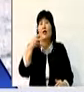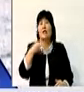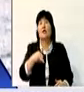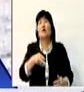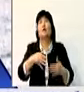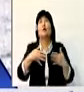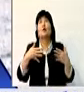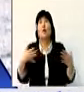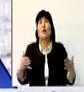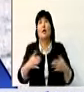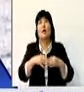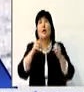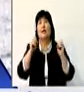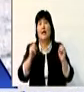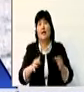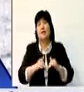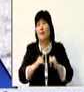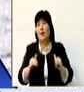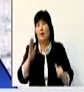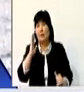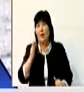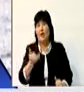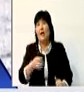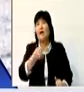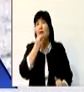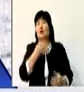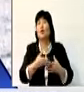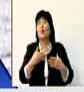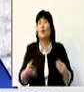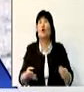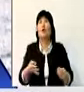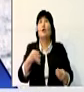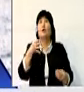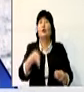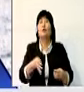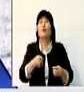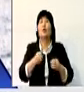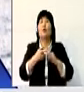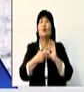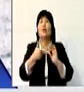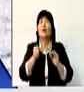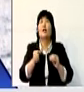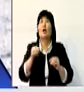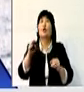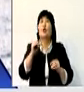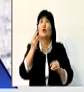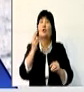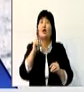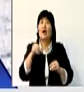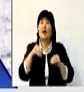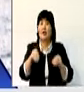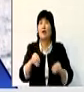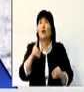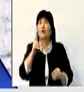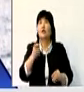жерге жатқызбақшымыз. Ал ерте көктемде 418 гектар жерге жоңышқа тұқымын жайғастырдық, 100